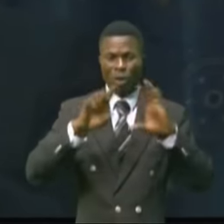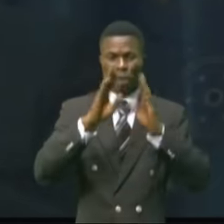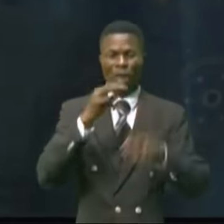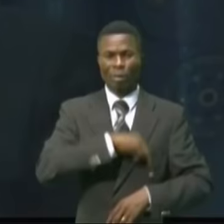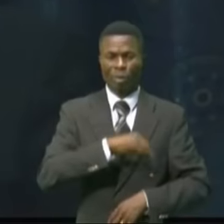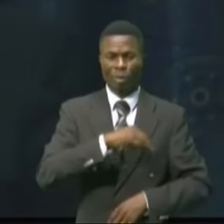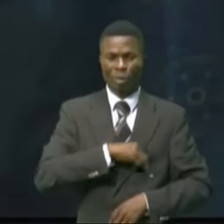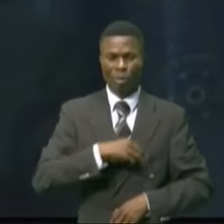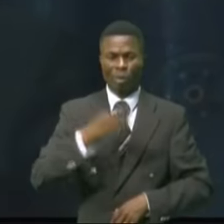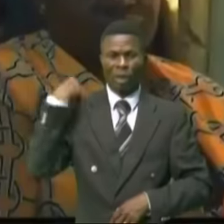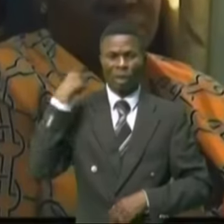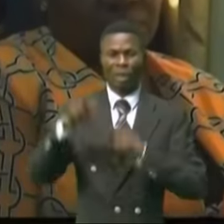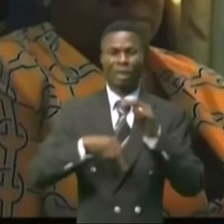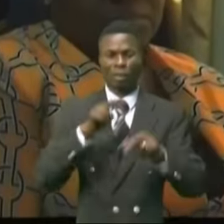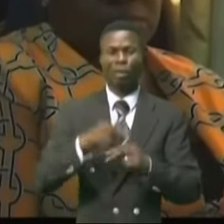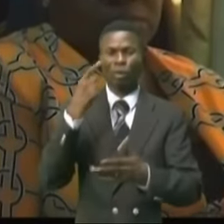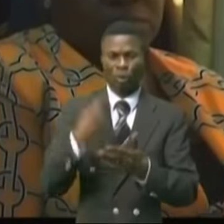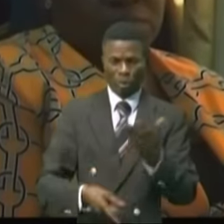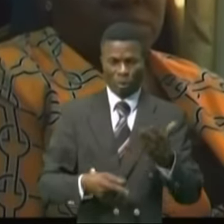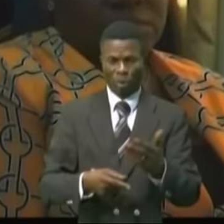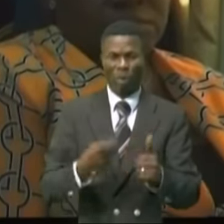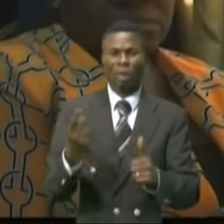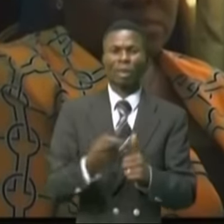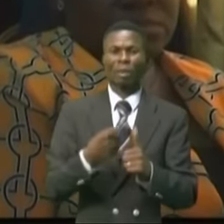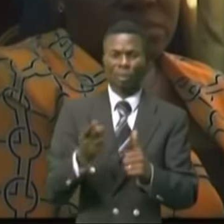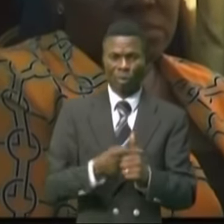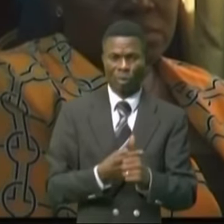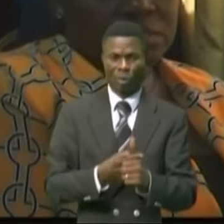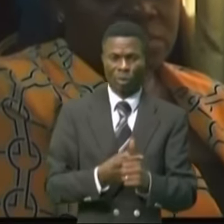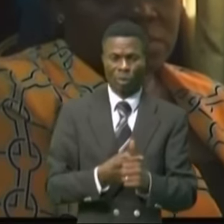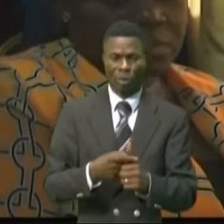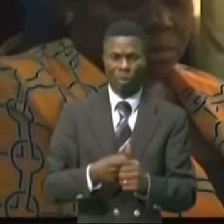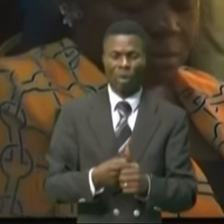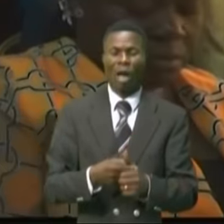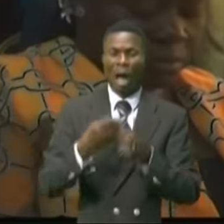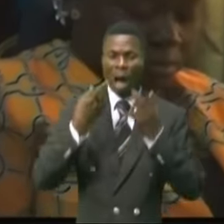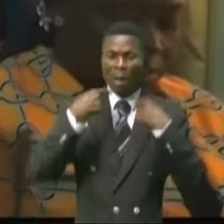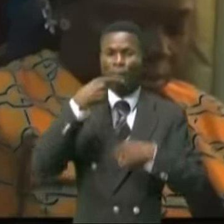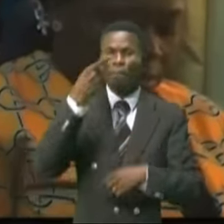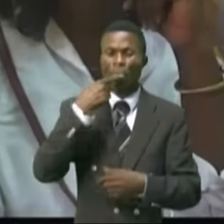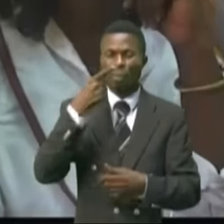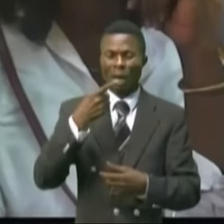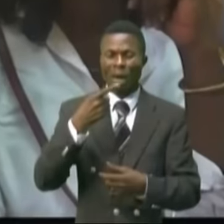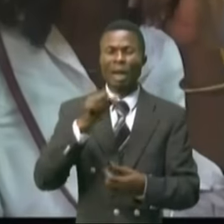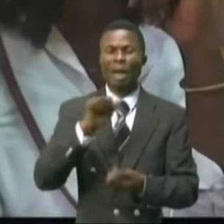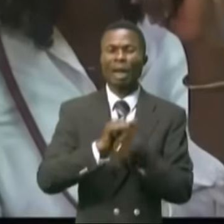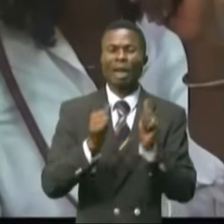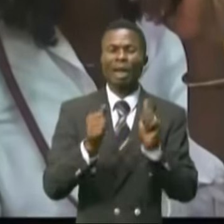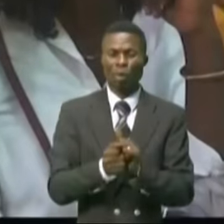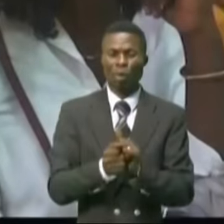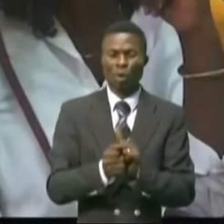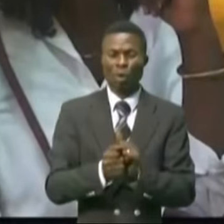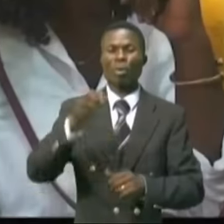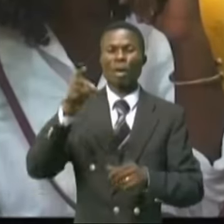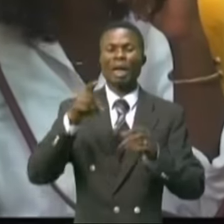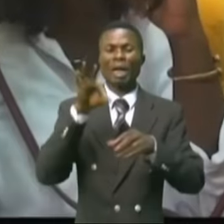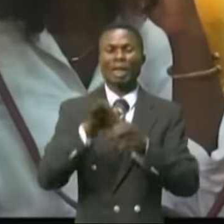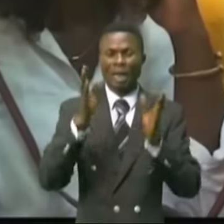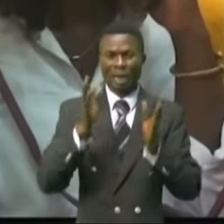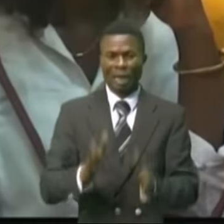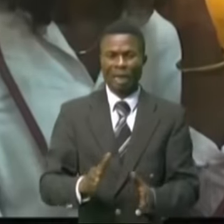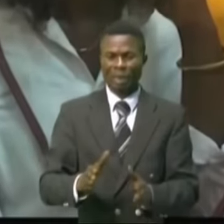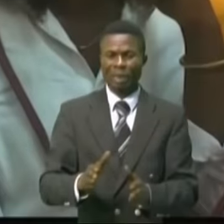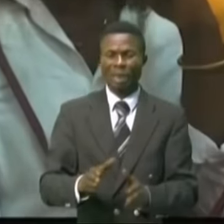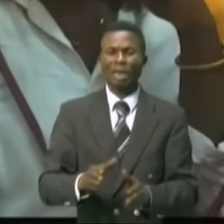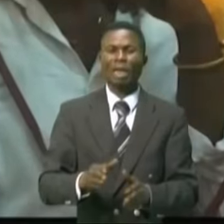d'un député national. C'est notamment celle de porte-voix de ses électeurs. À cette occasion, Willy Michi